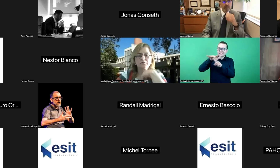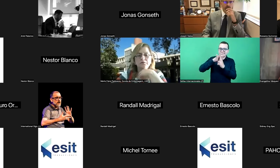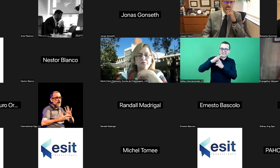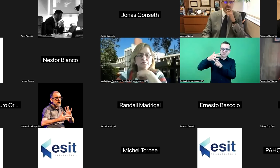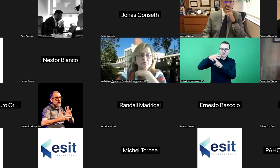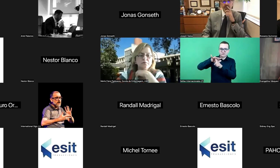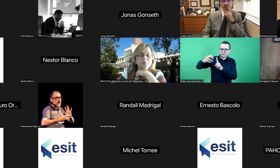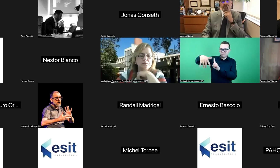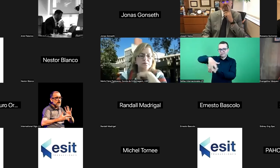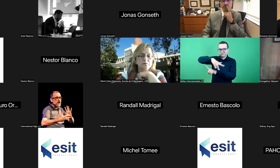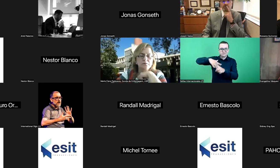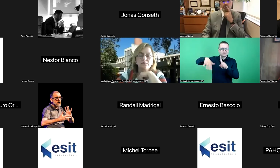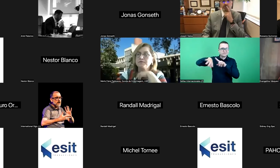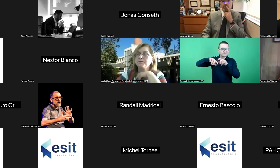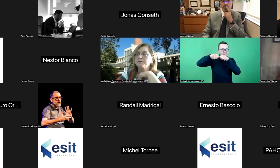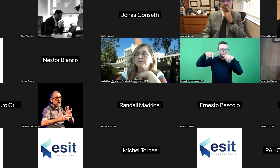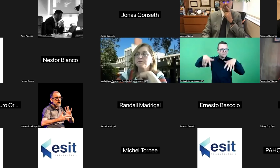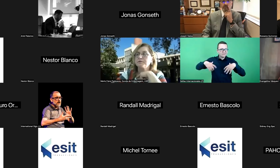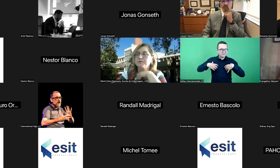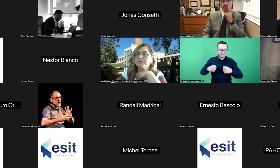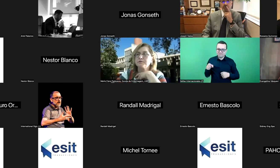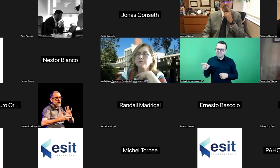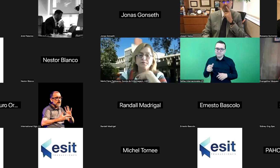situation? Comment